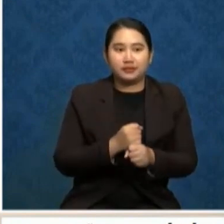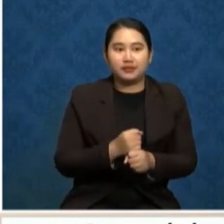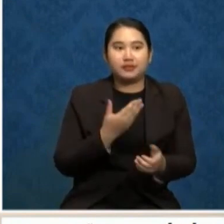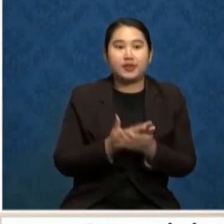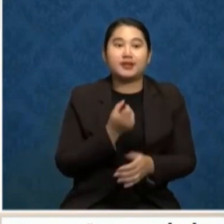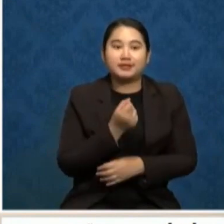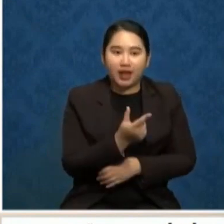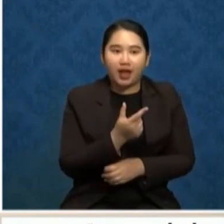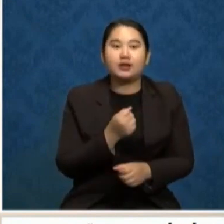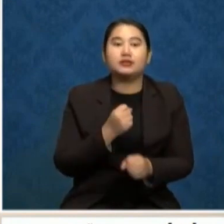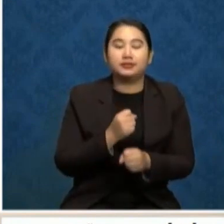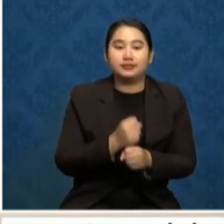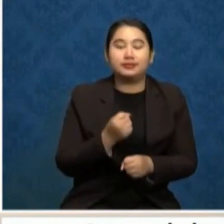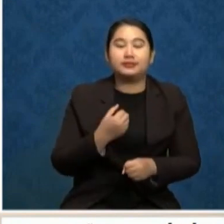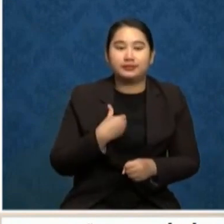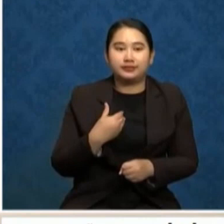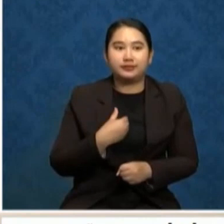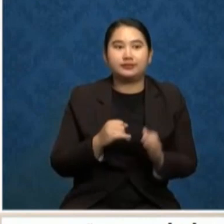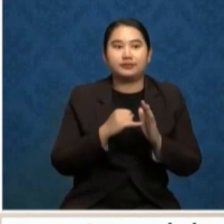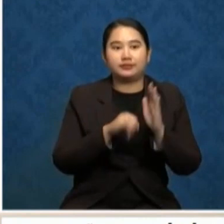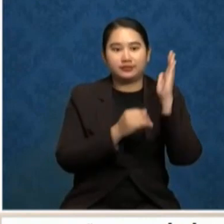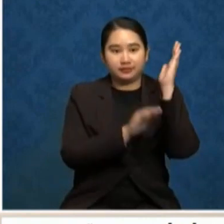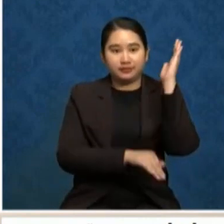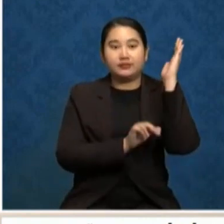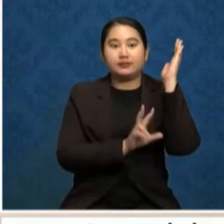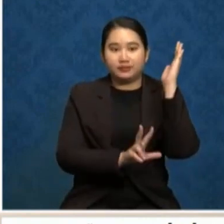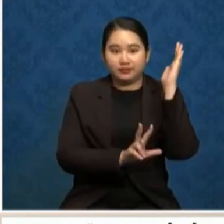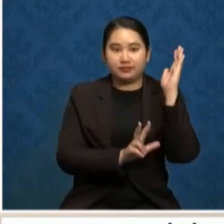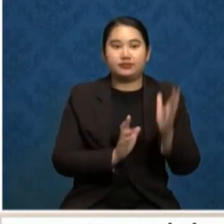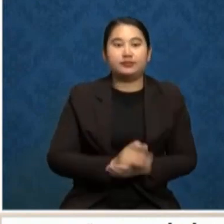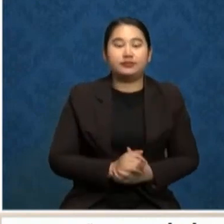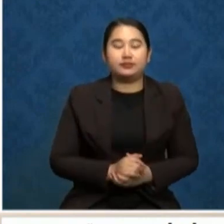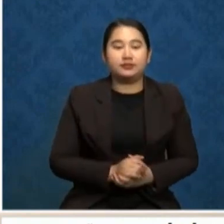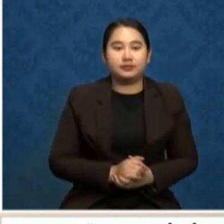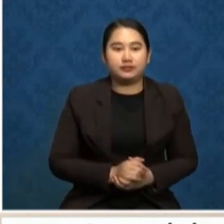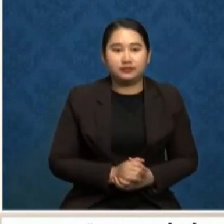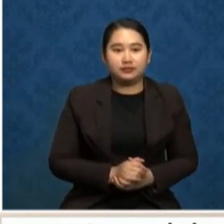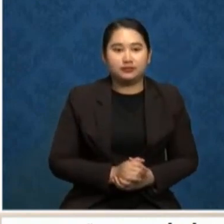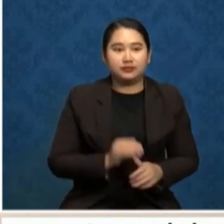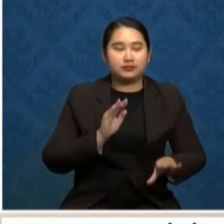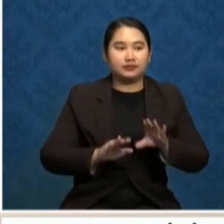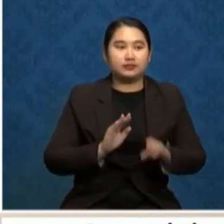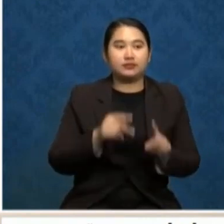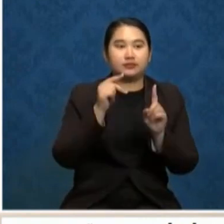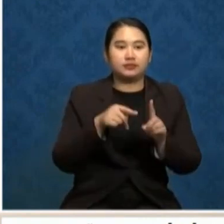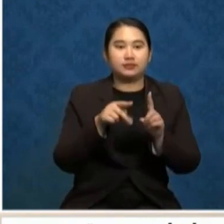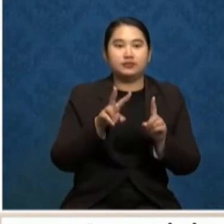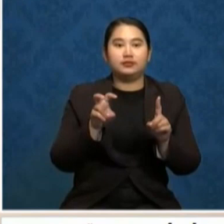างบัณฑิตในพื้นที่ใน3จังหวัดชายแดนภาคใต้ซึ่งจะมีประมาณ